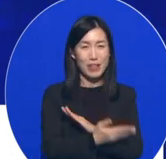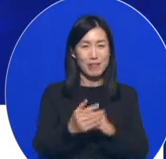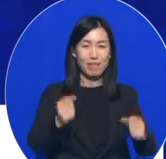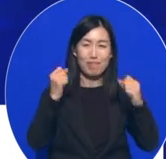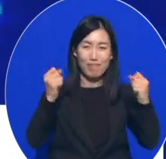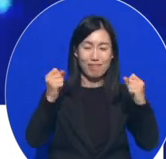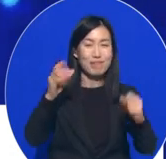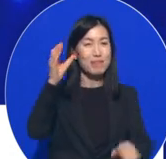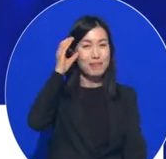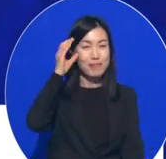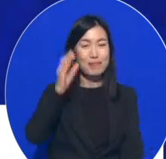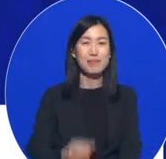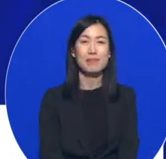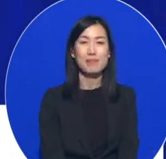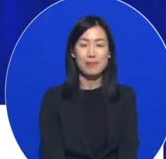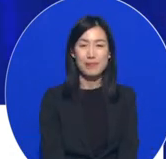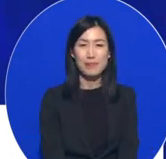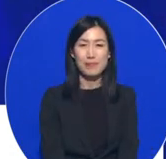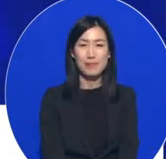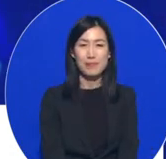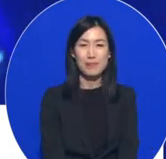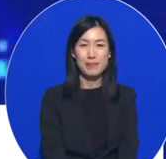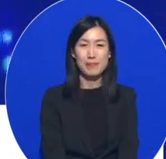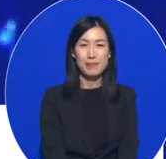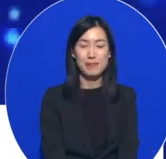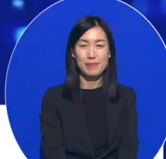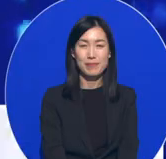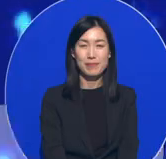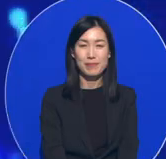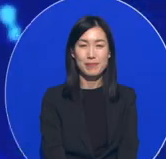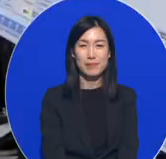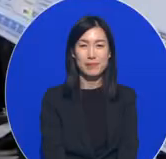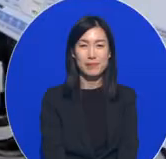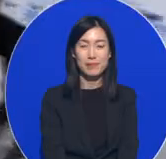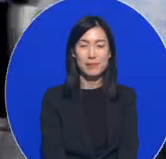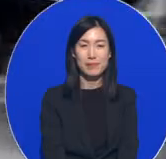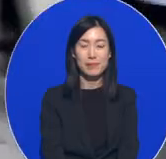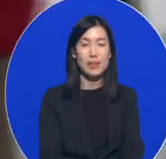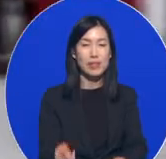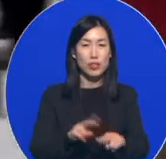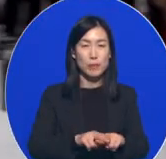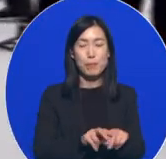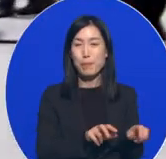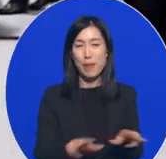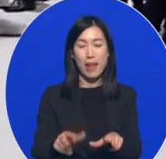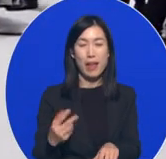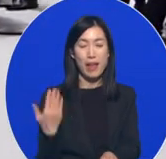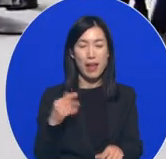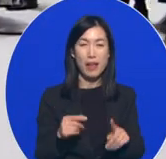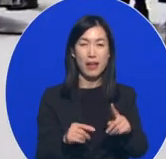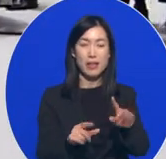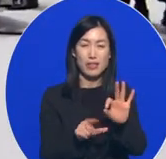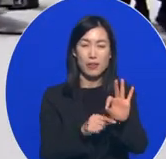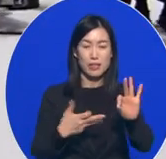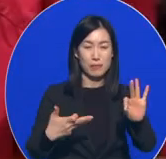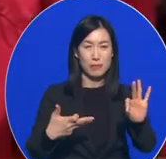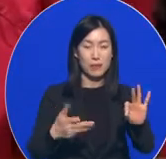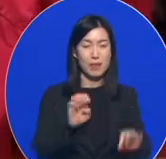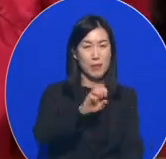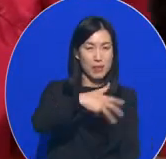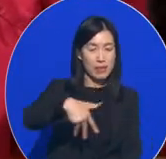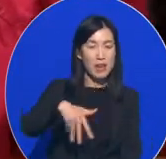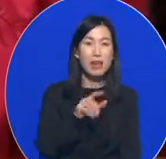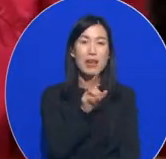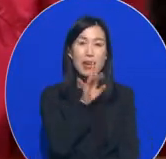위하여 여러분 모두의 응원을 기대하겠습니다 취임식 직후인 지난달 18일에는 평창과